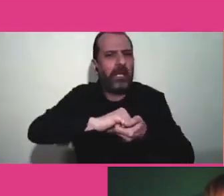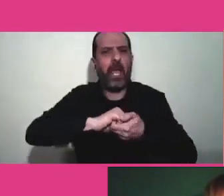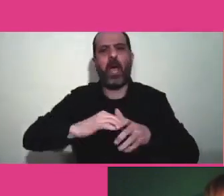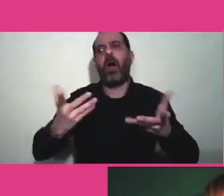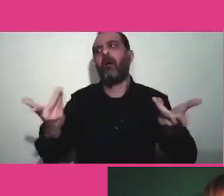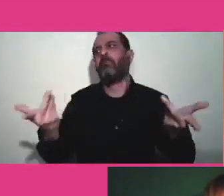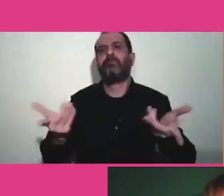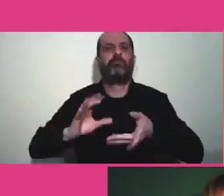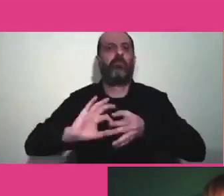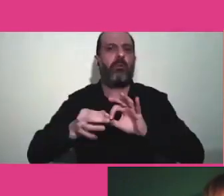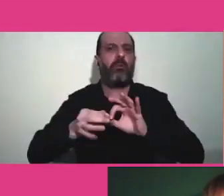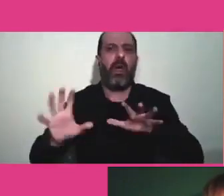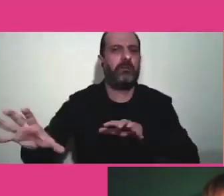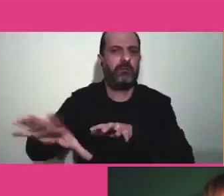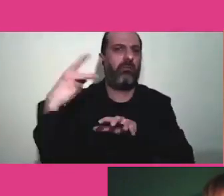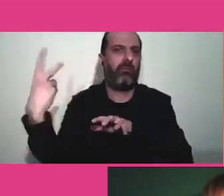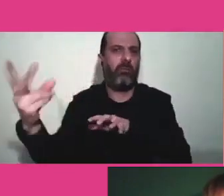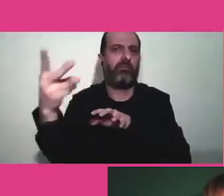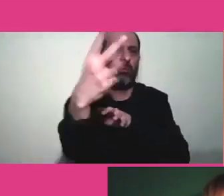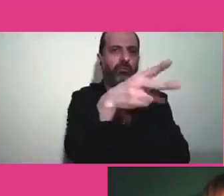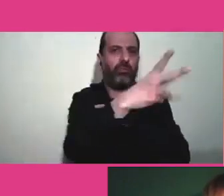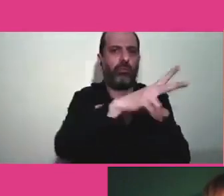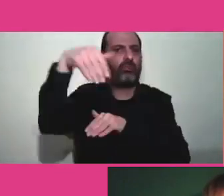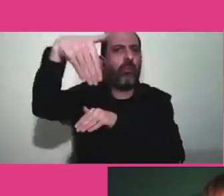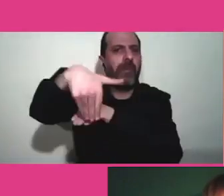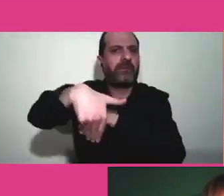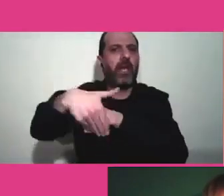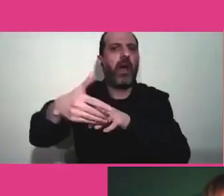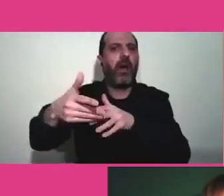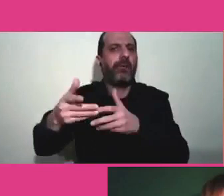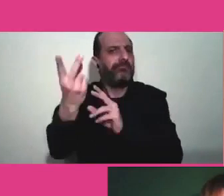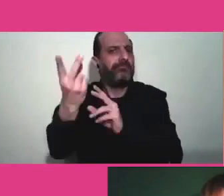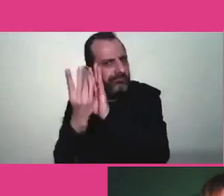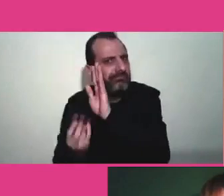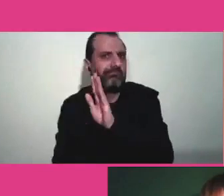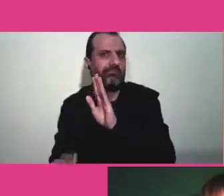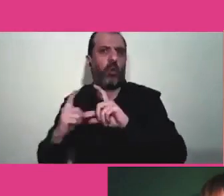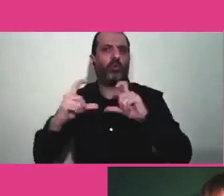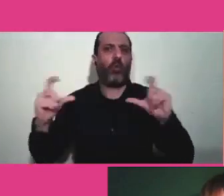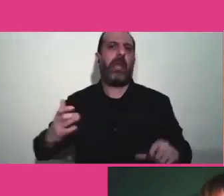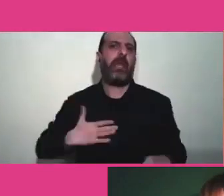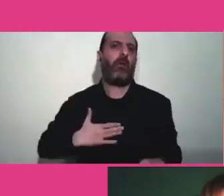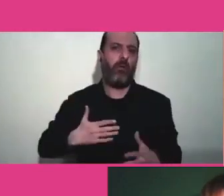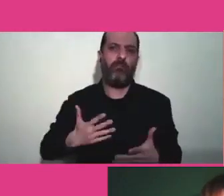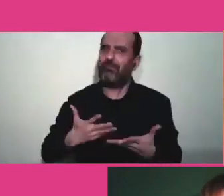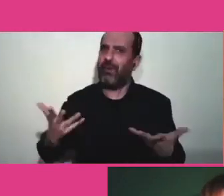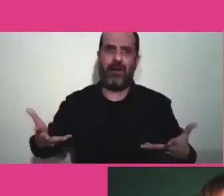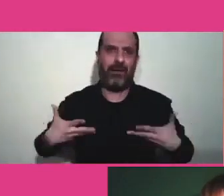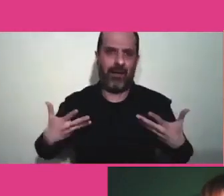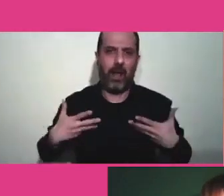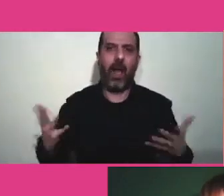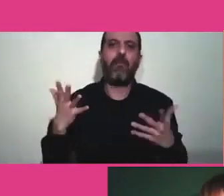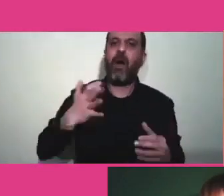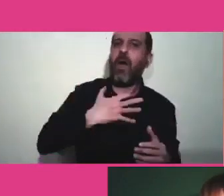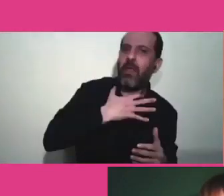το υλικό. Είναι χαρά μας. Και για ό,τι θέλετε, είμαστε σε επικοινωνία.